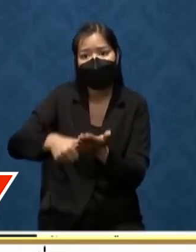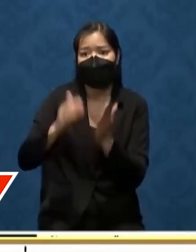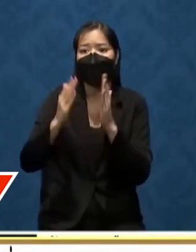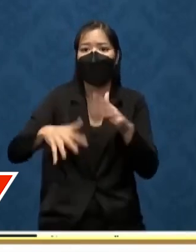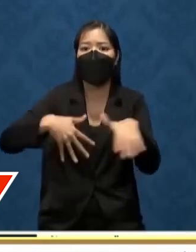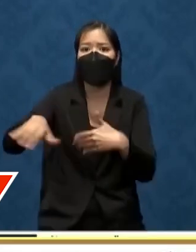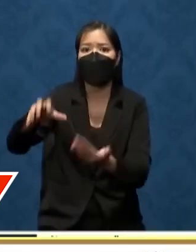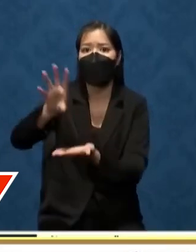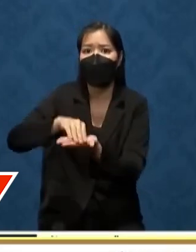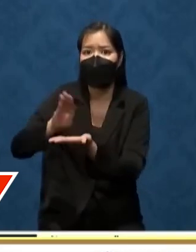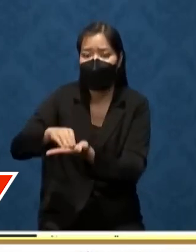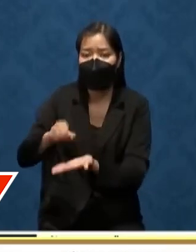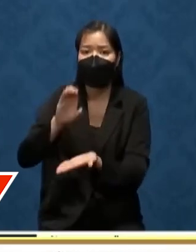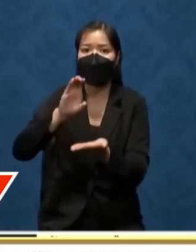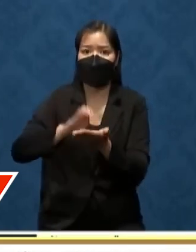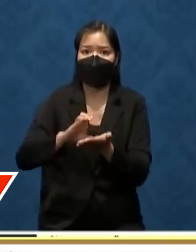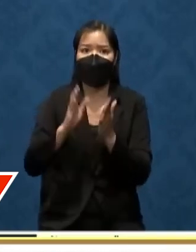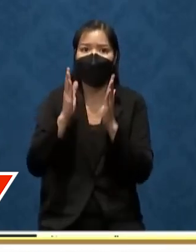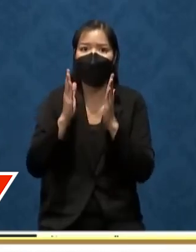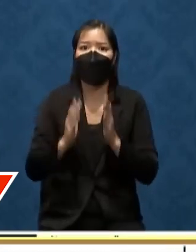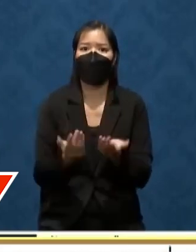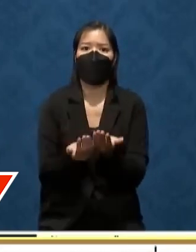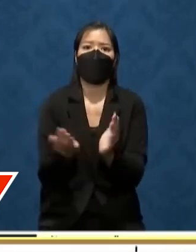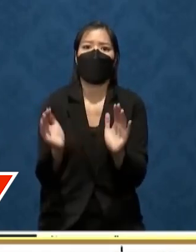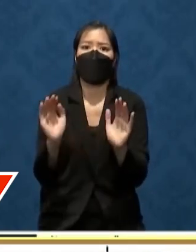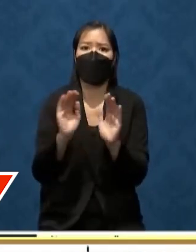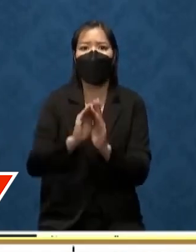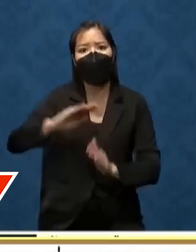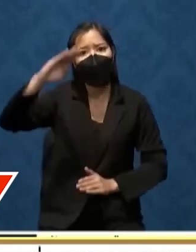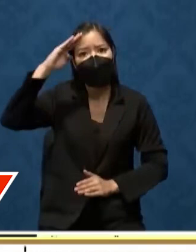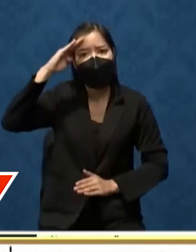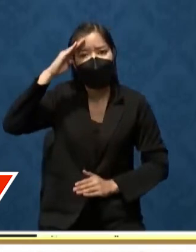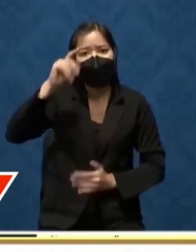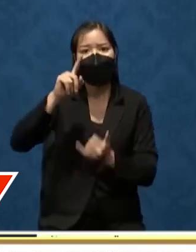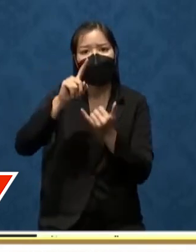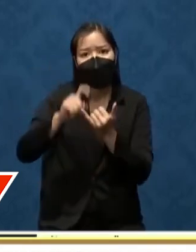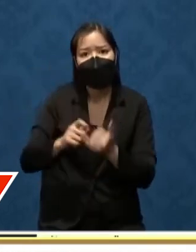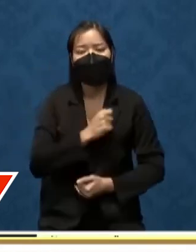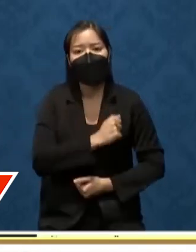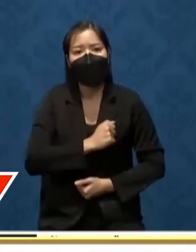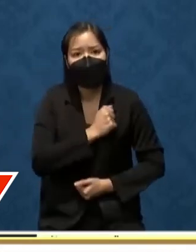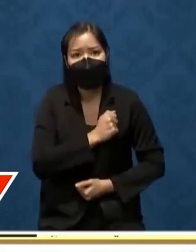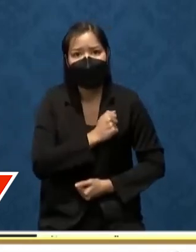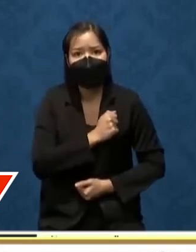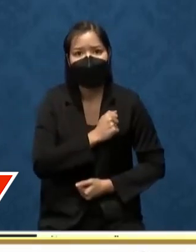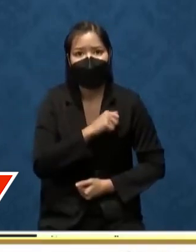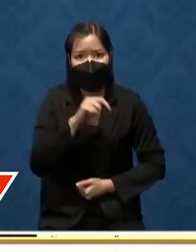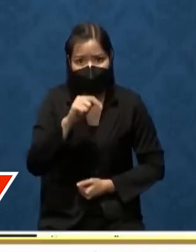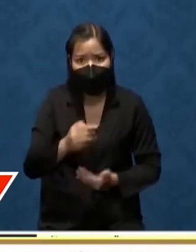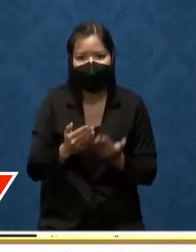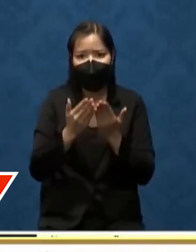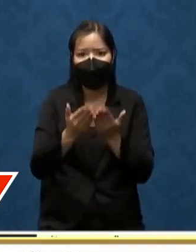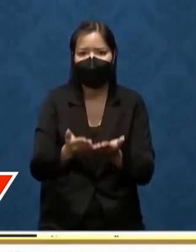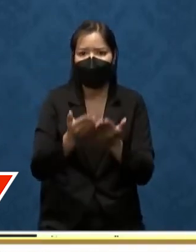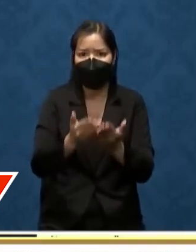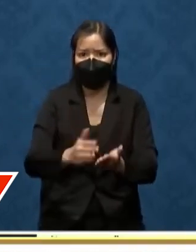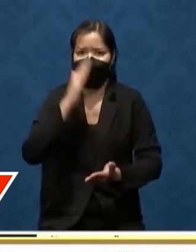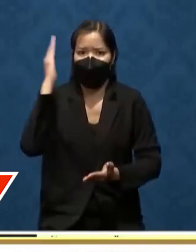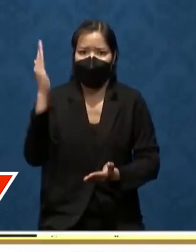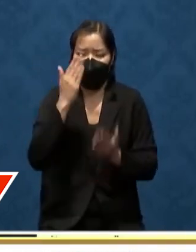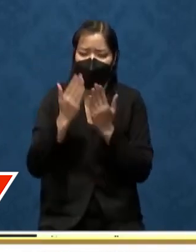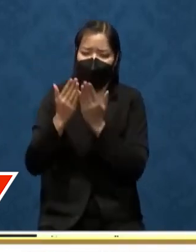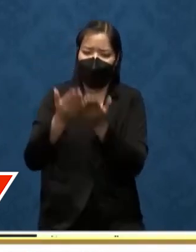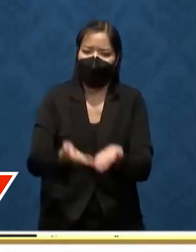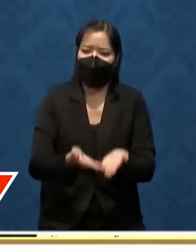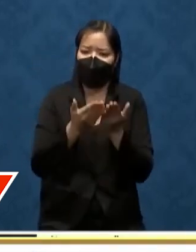ียขันกำลงใจของครอบครัผ้อรขกองทัสุท้ายแล้วพลักลินี้ที่อนุมัตรการฝ่าขื่นลมแรงออกไปแล